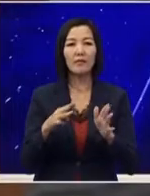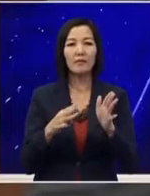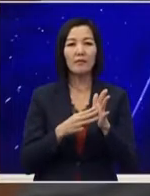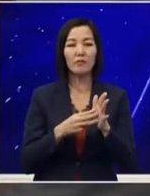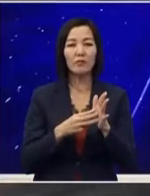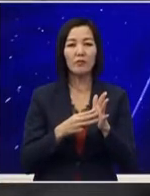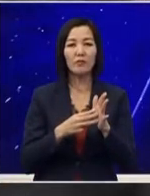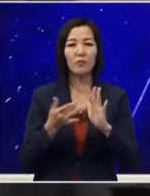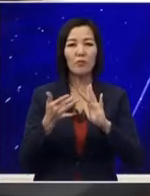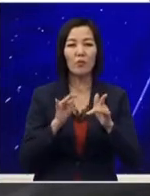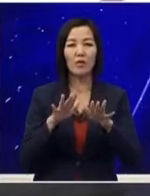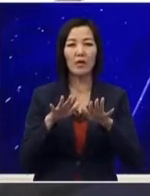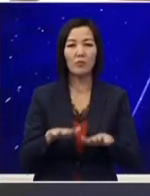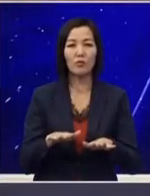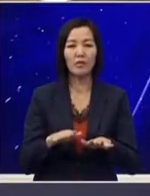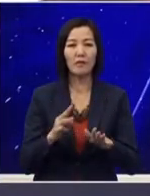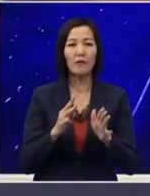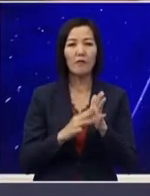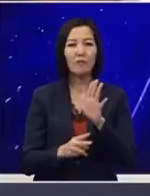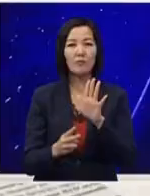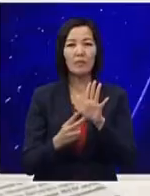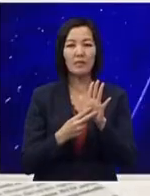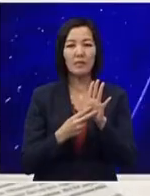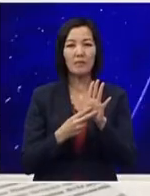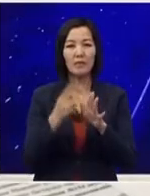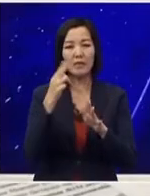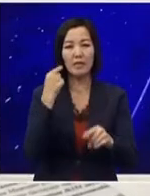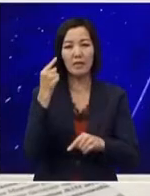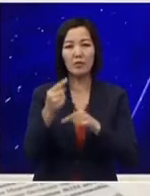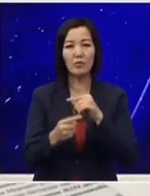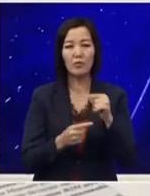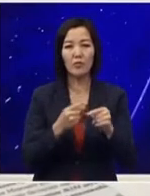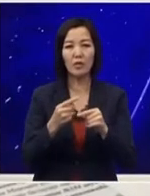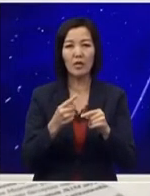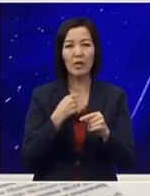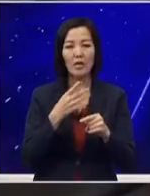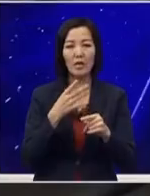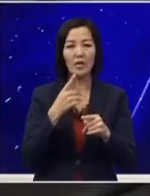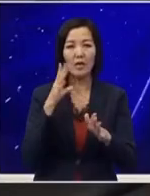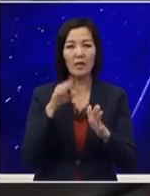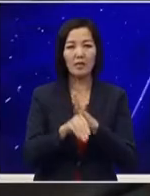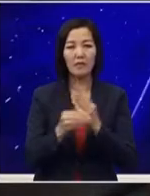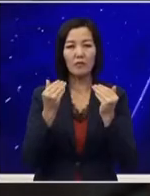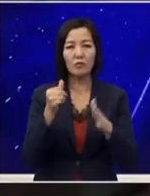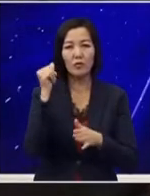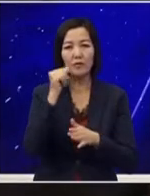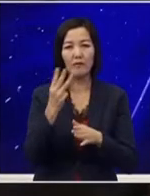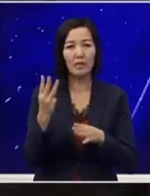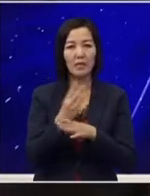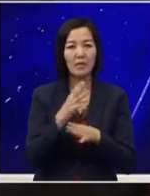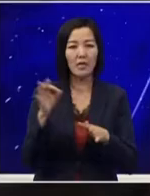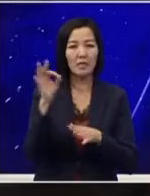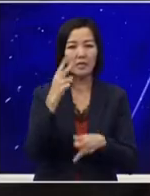действует 228 онлайн-участков и 87 для традиционного голосования. Уже завтра, 3